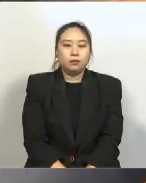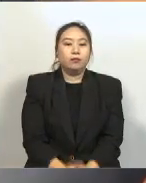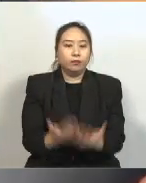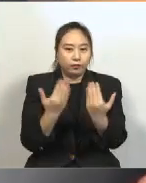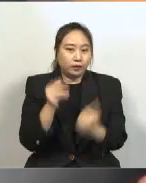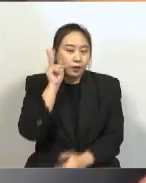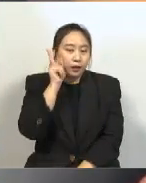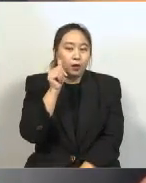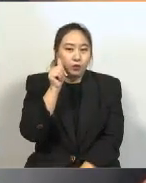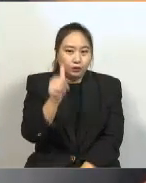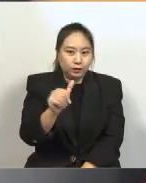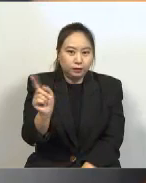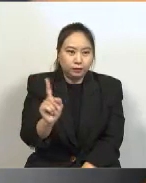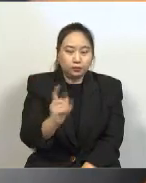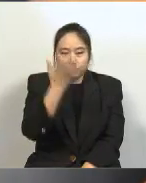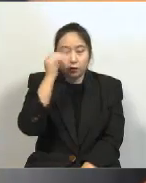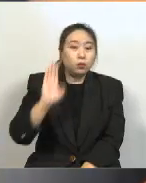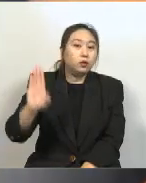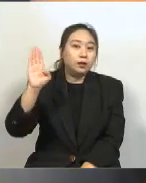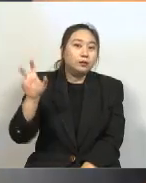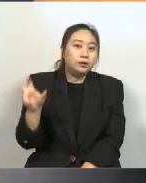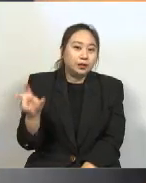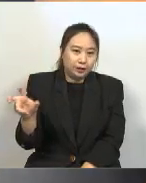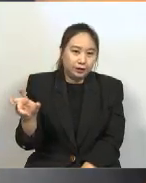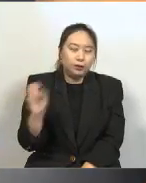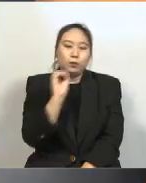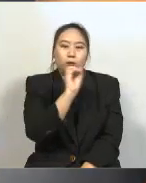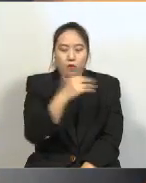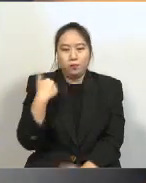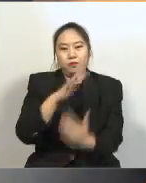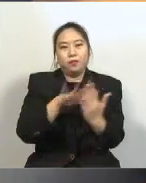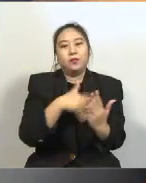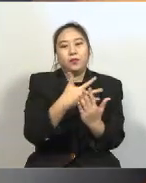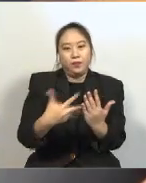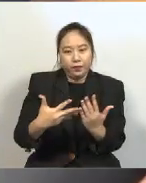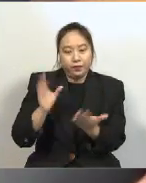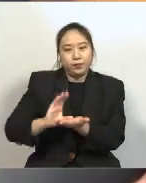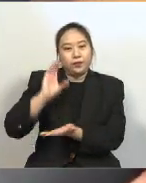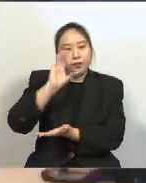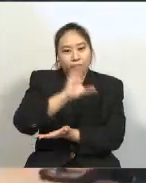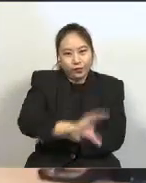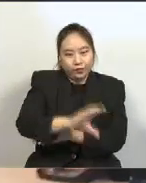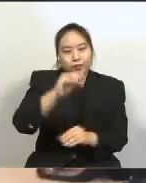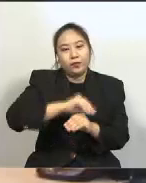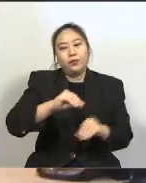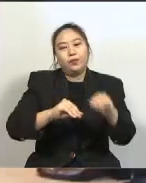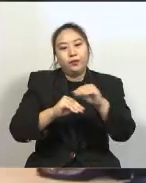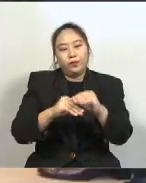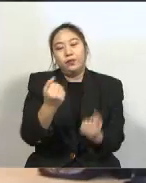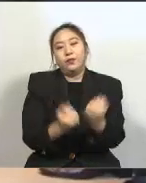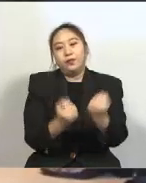แล้วก็นับเป็นข่าวดีนะคะเพราะว่าบริษัทมิตซูบิชิบอกว่าเขามีแผนขยายการลงทุนในโครงการผลิ